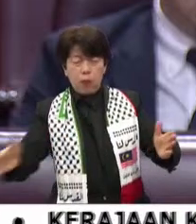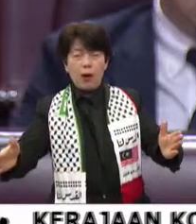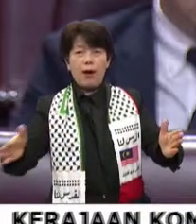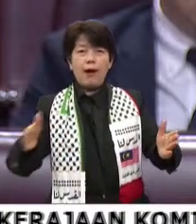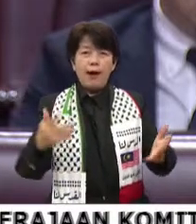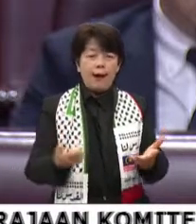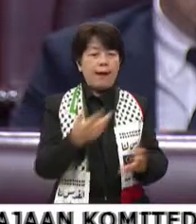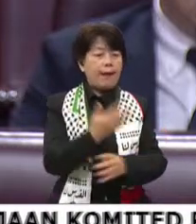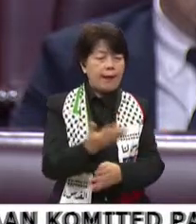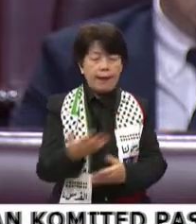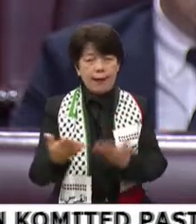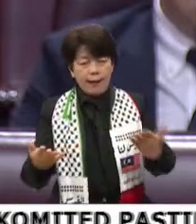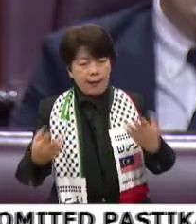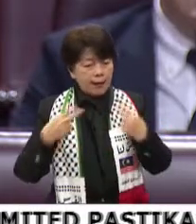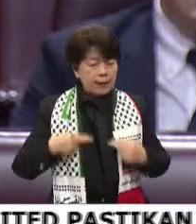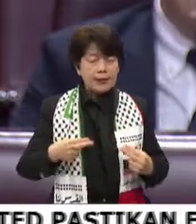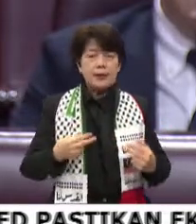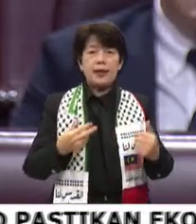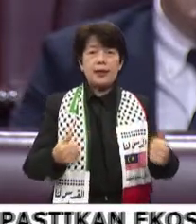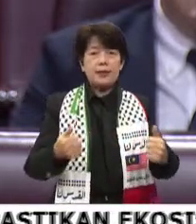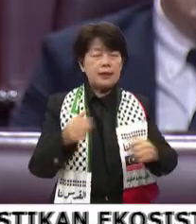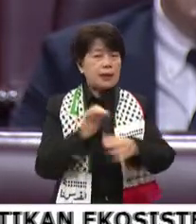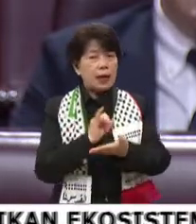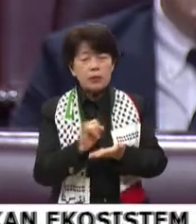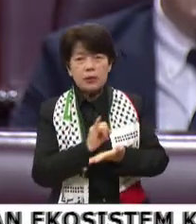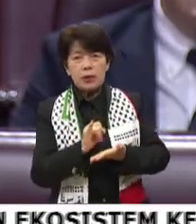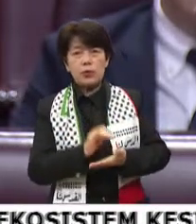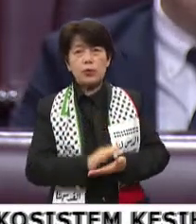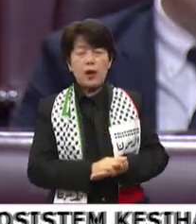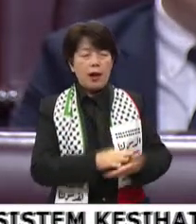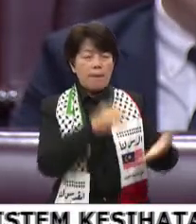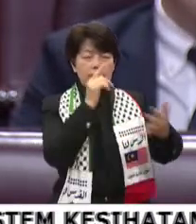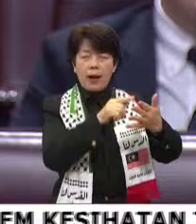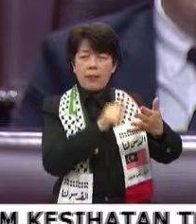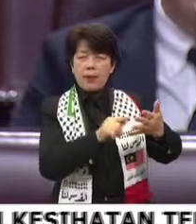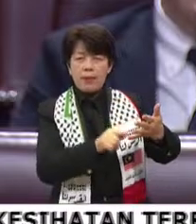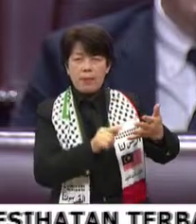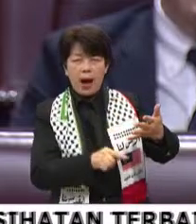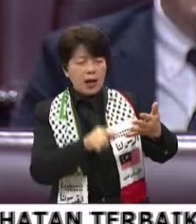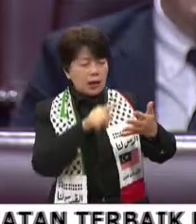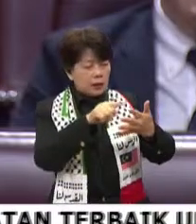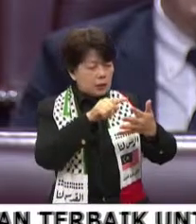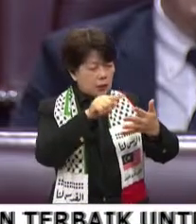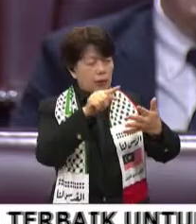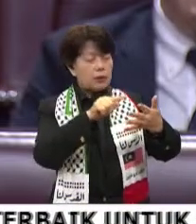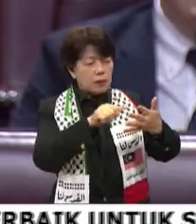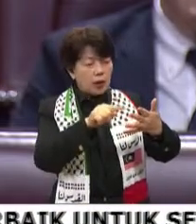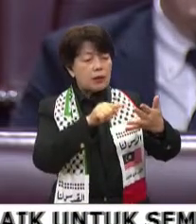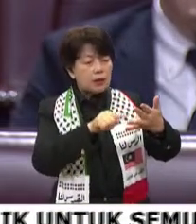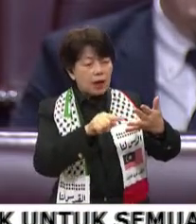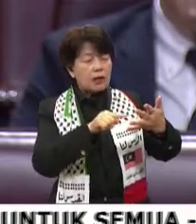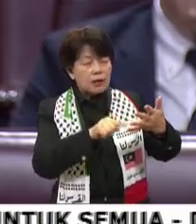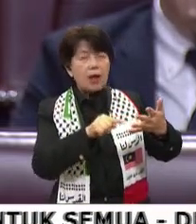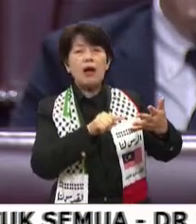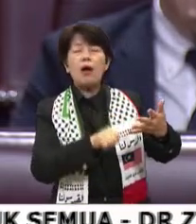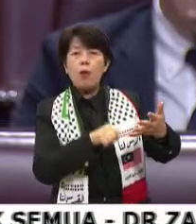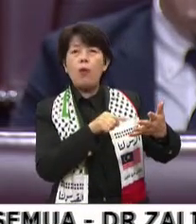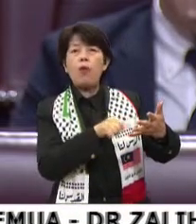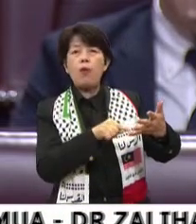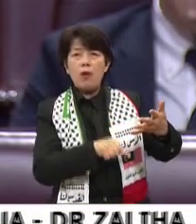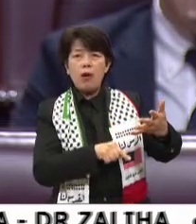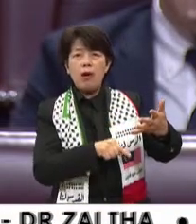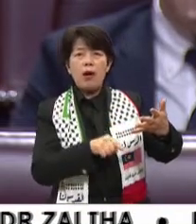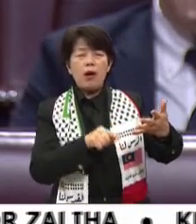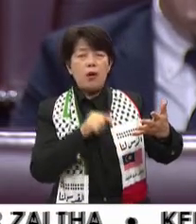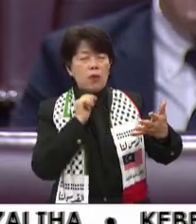fratniti kesihatan dan juga industri dan juga kritikan-kritikan datang bukan sahaja daripada